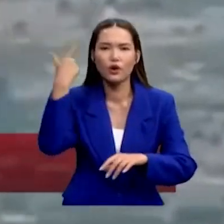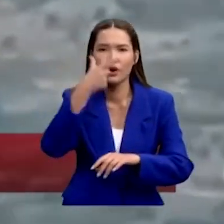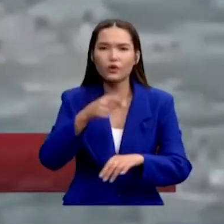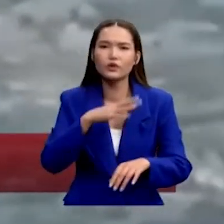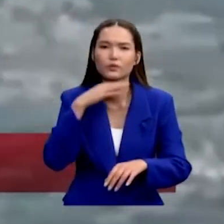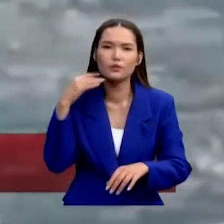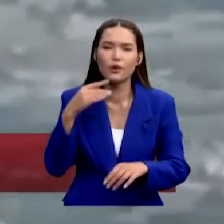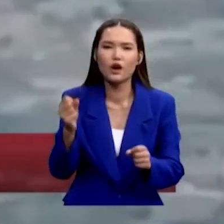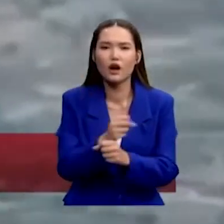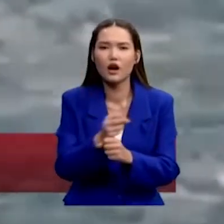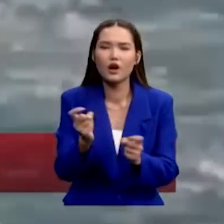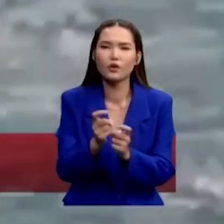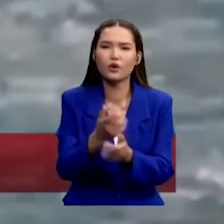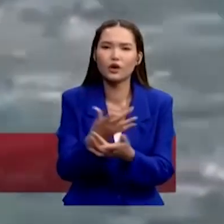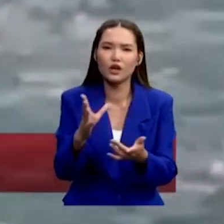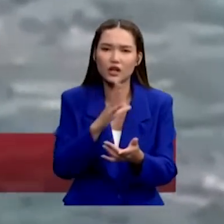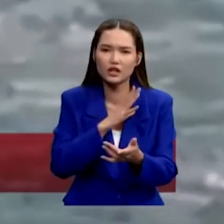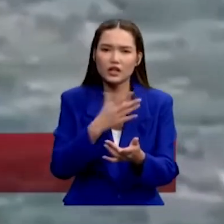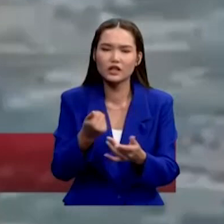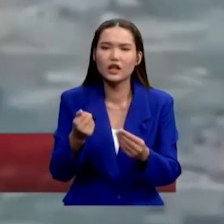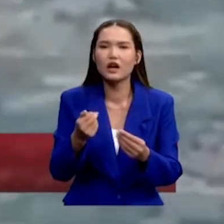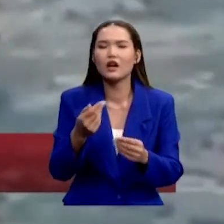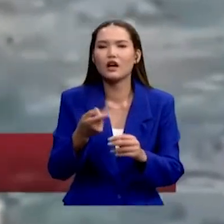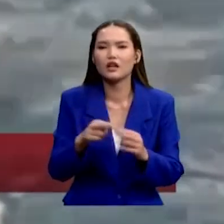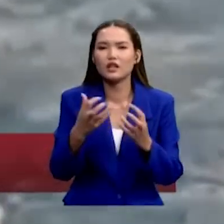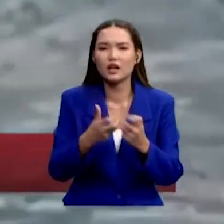ондағы қақтығыс тоқтап, енді екі ел арасында